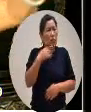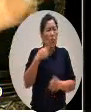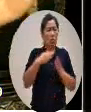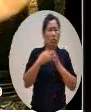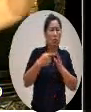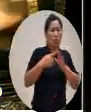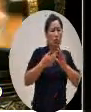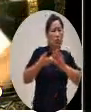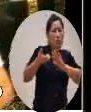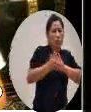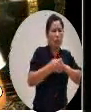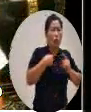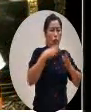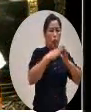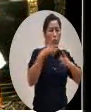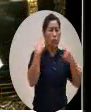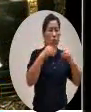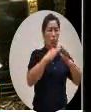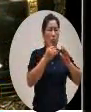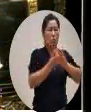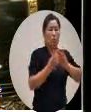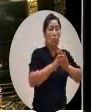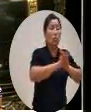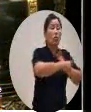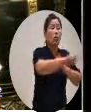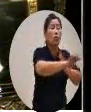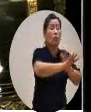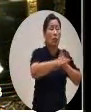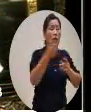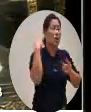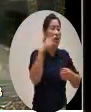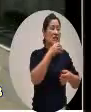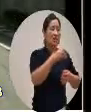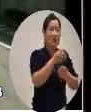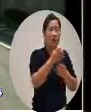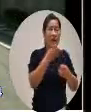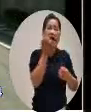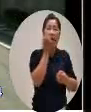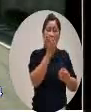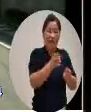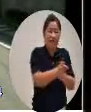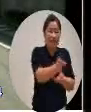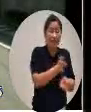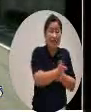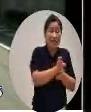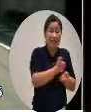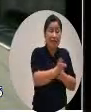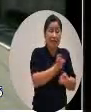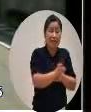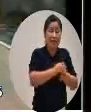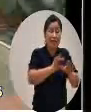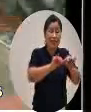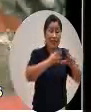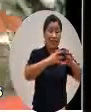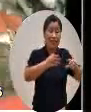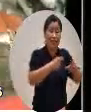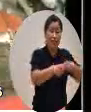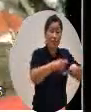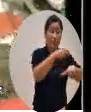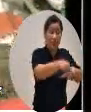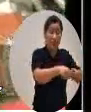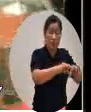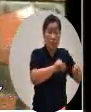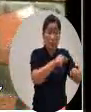家是比較頭正的做小鋼靠來做很正的我們以前這個鋼靠大家